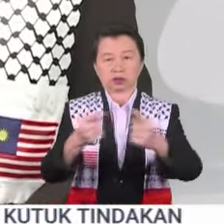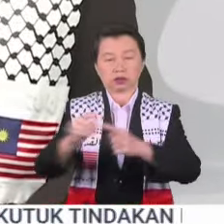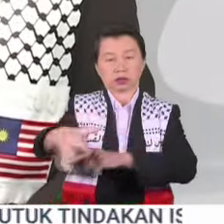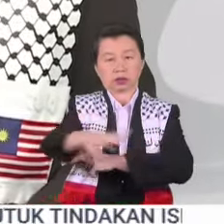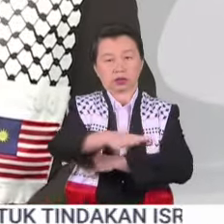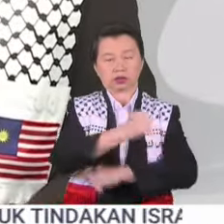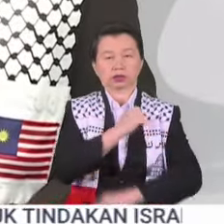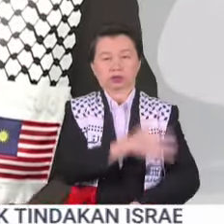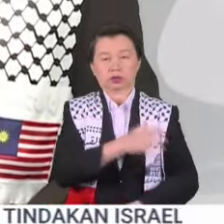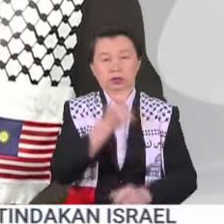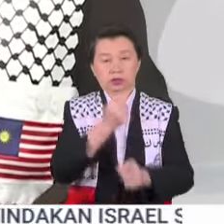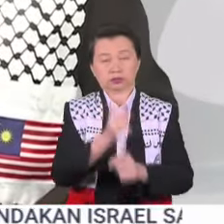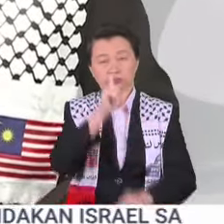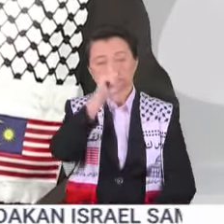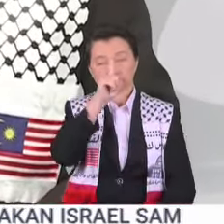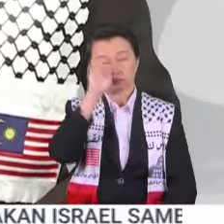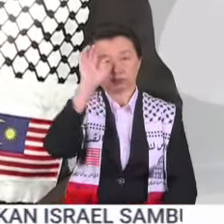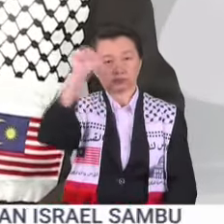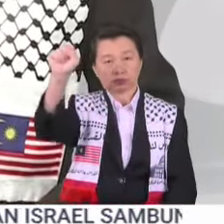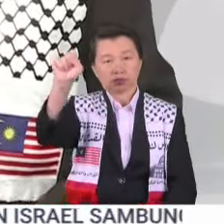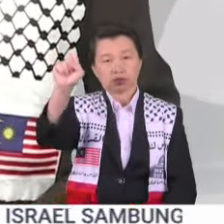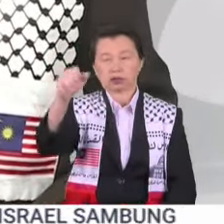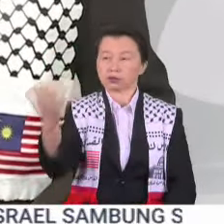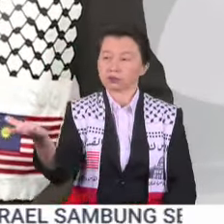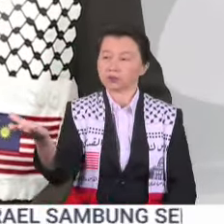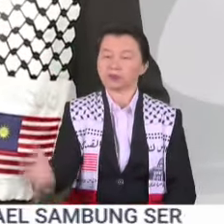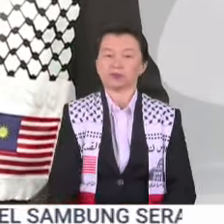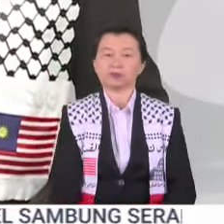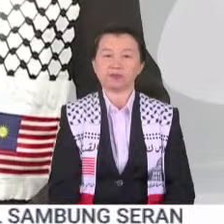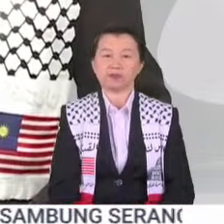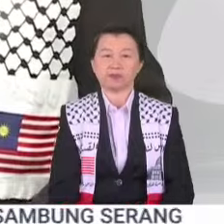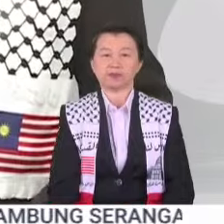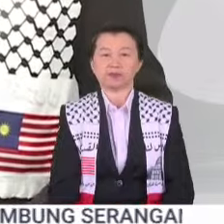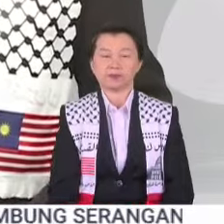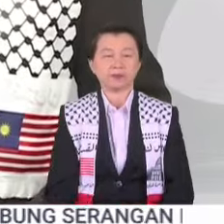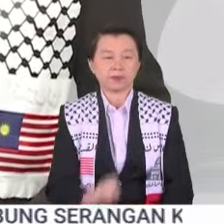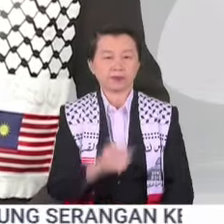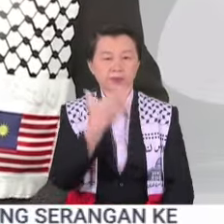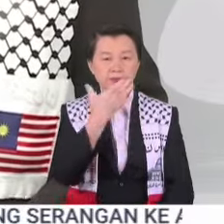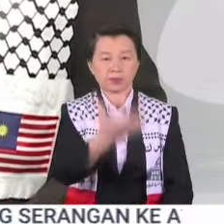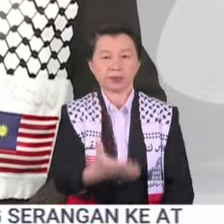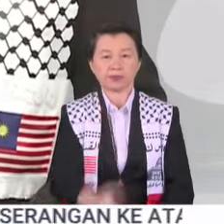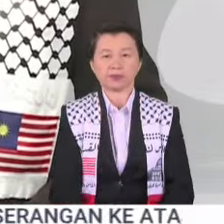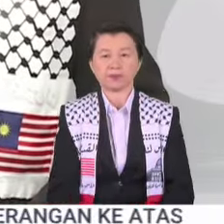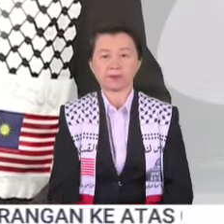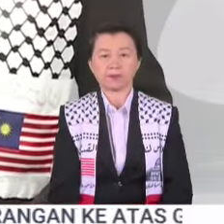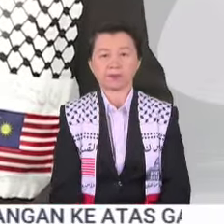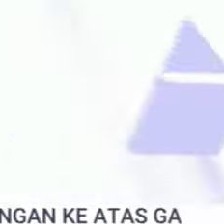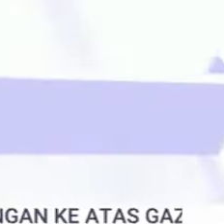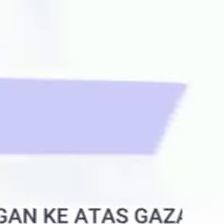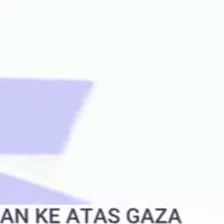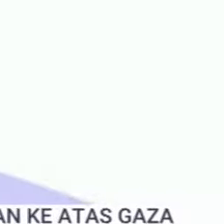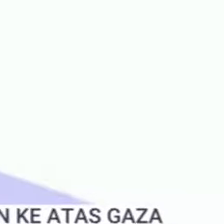segara, Palestin pasti merdeka. Sahi, silakan. Baik, Syarizam, terima kasih.